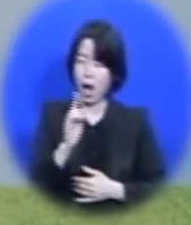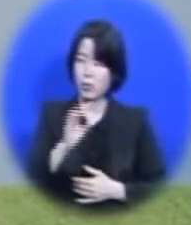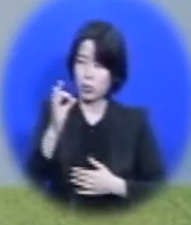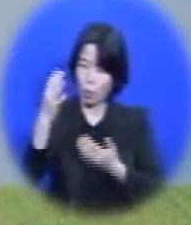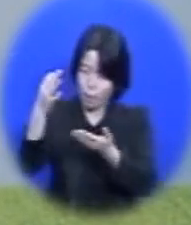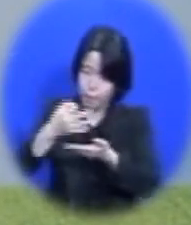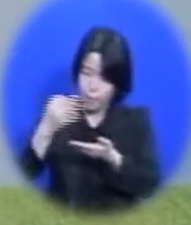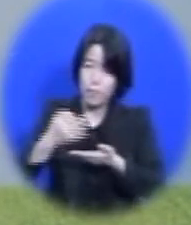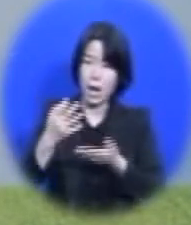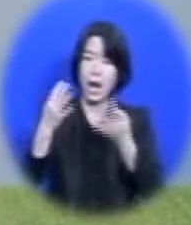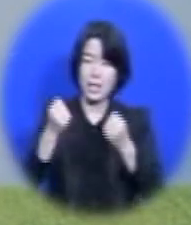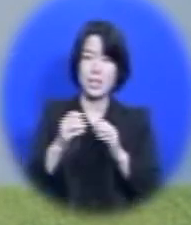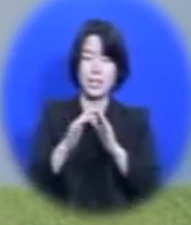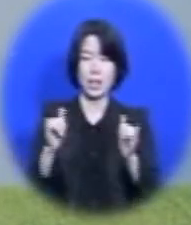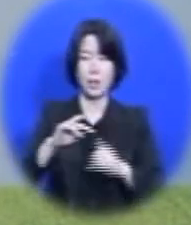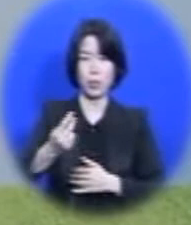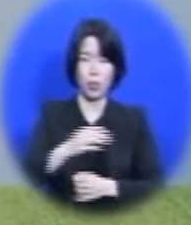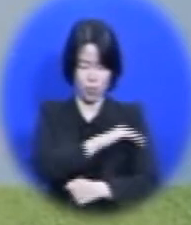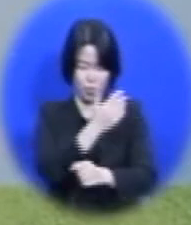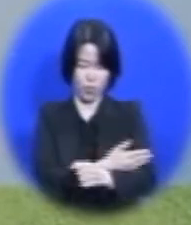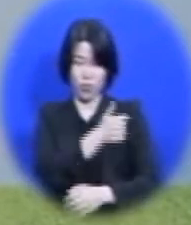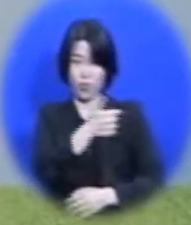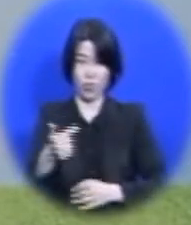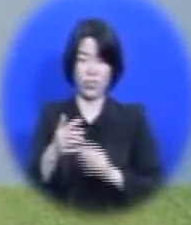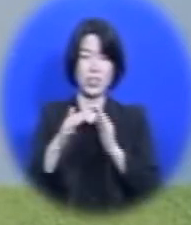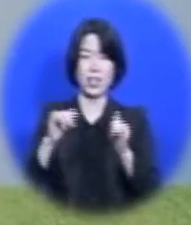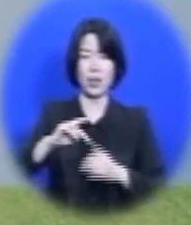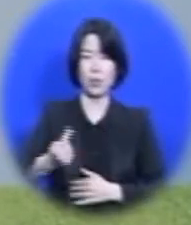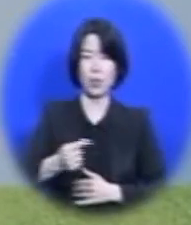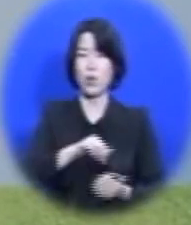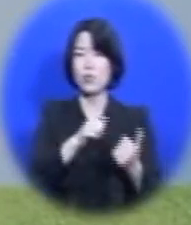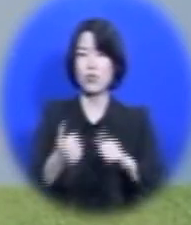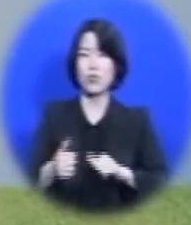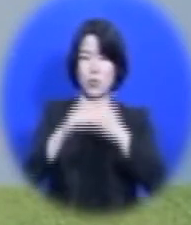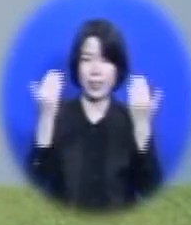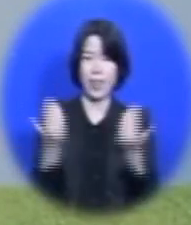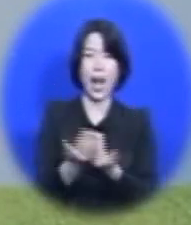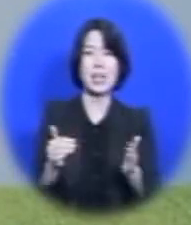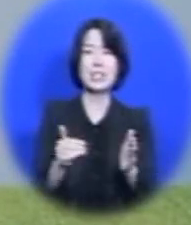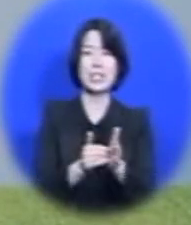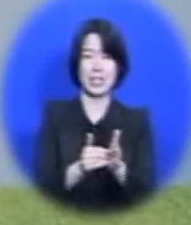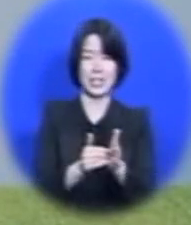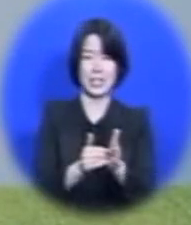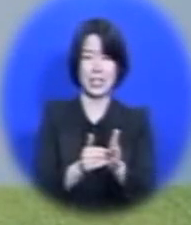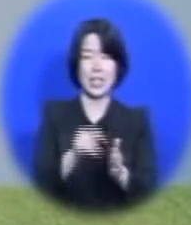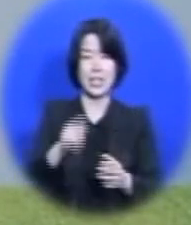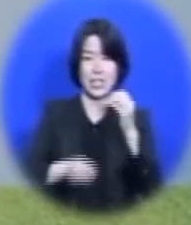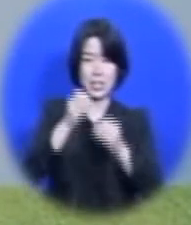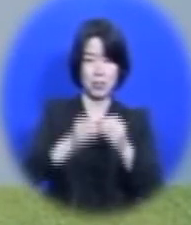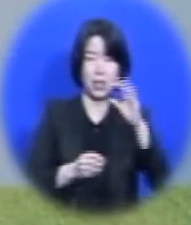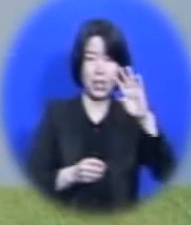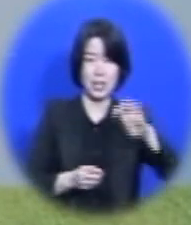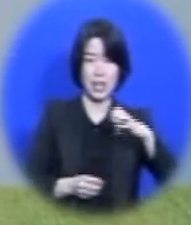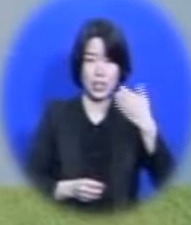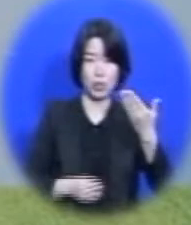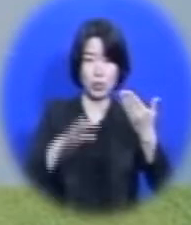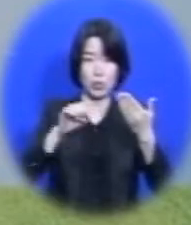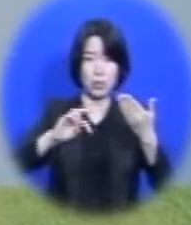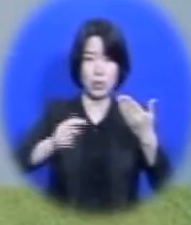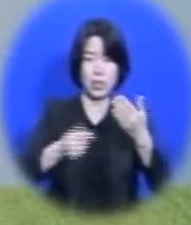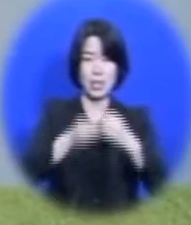부자라도, 아무리 권력이 있는 사람이라도 죽으면 다 끝납니다. 이 시편 49편에서